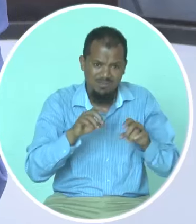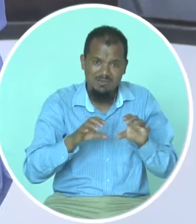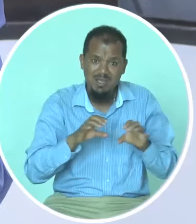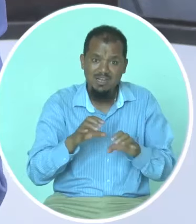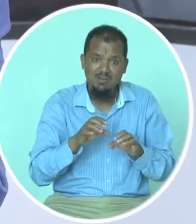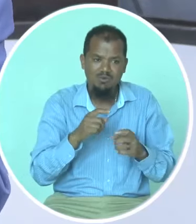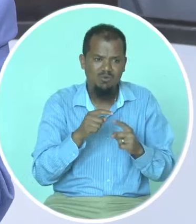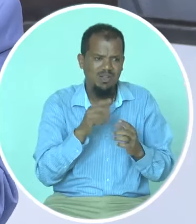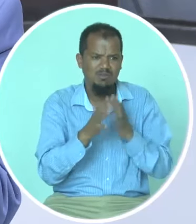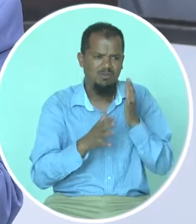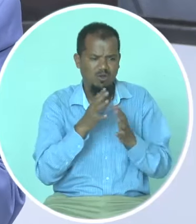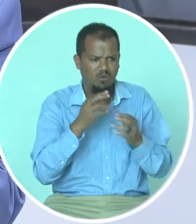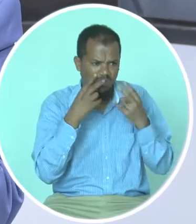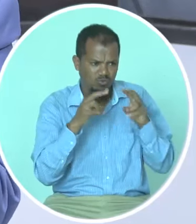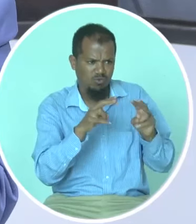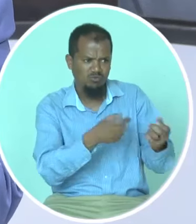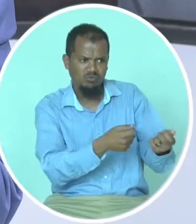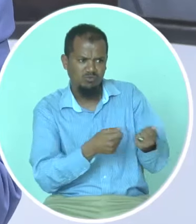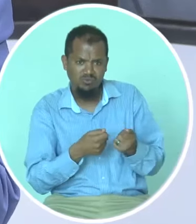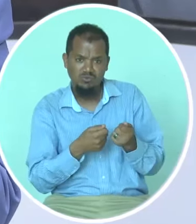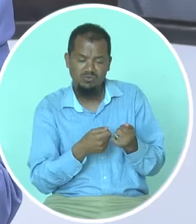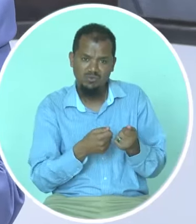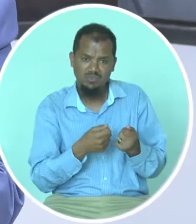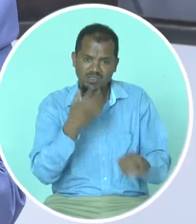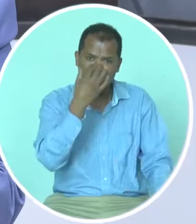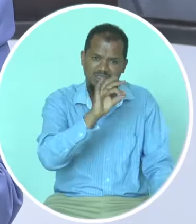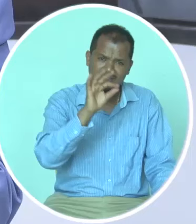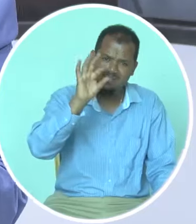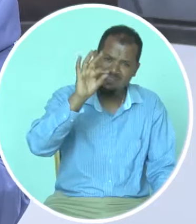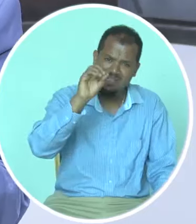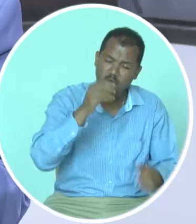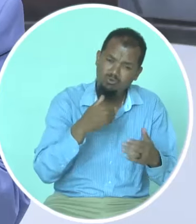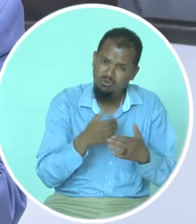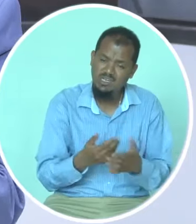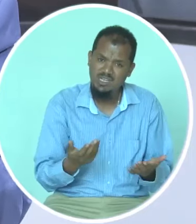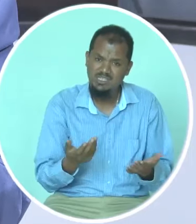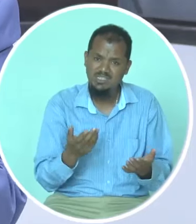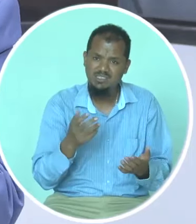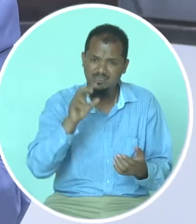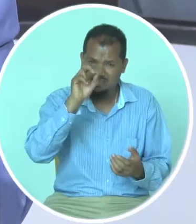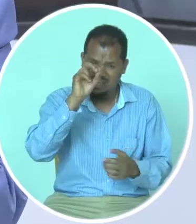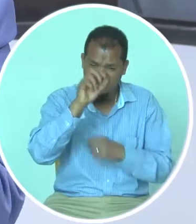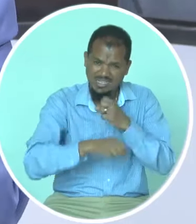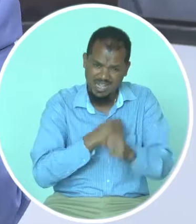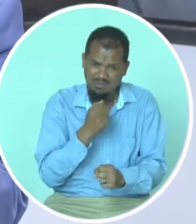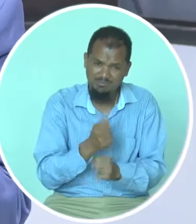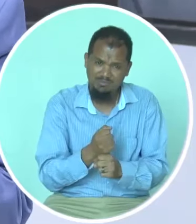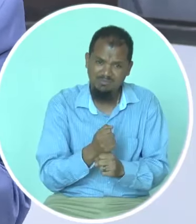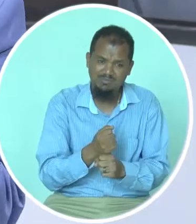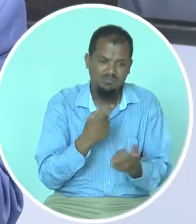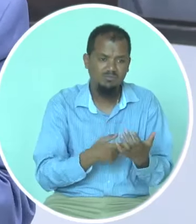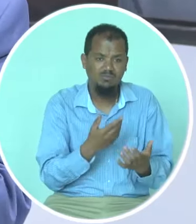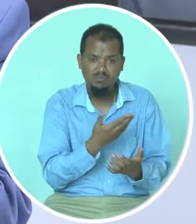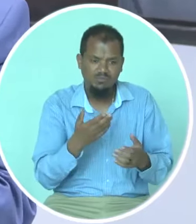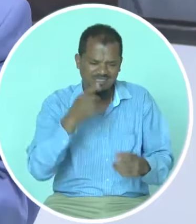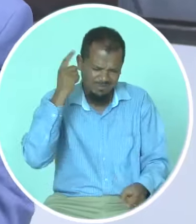ወደ ምልክት ቋንቋ ትኩረቱን ስቦ እስከ 1990ዎቹ ድረስ ለ30 አመታት ያህል ይሄንን